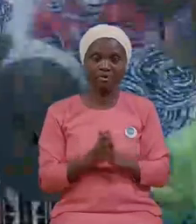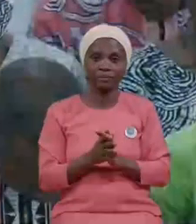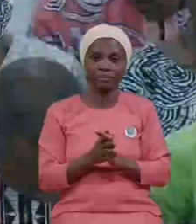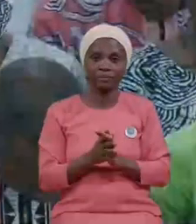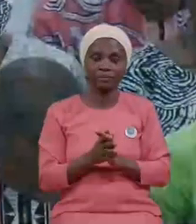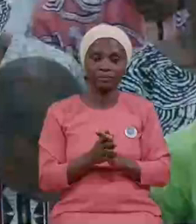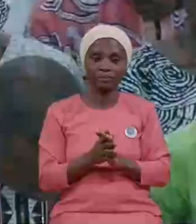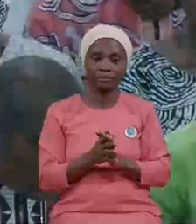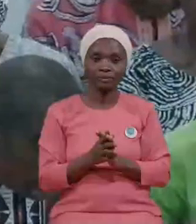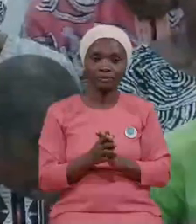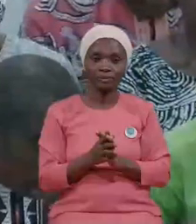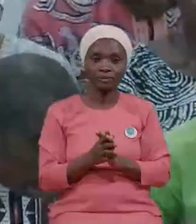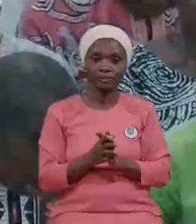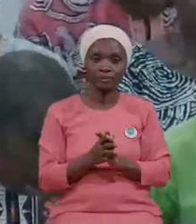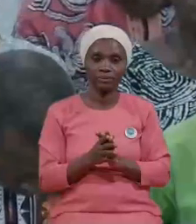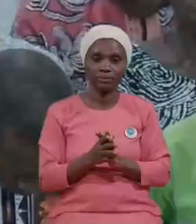bien